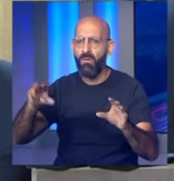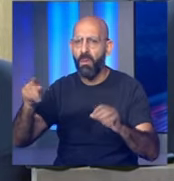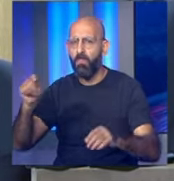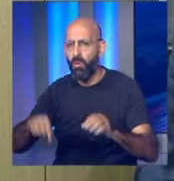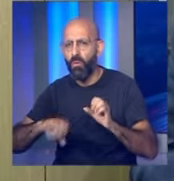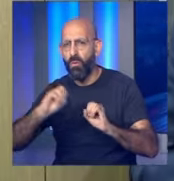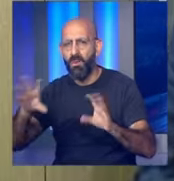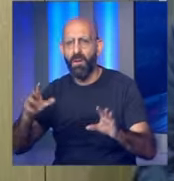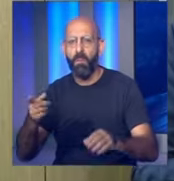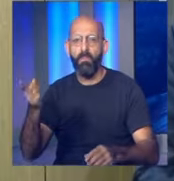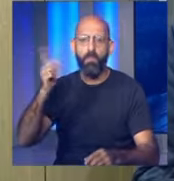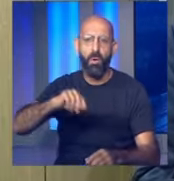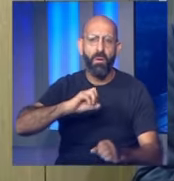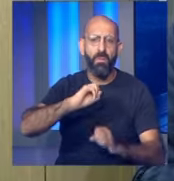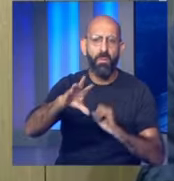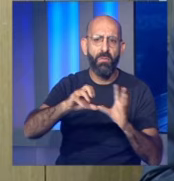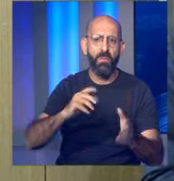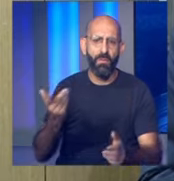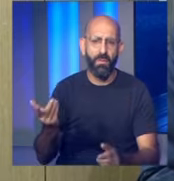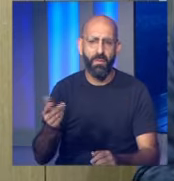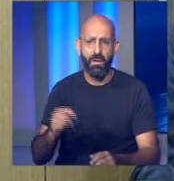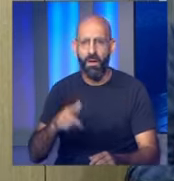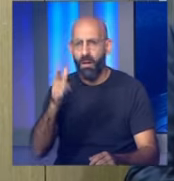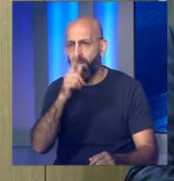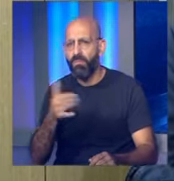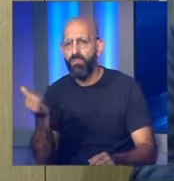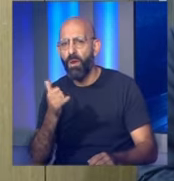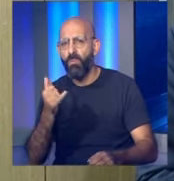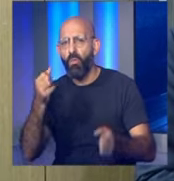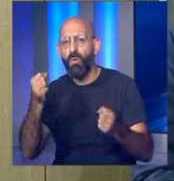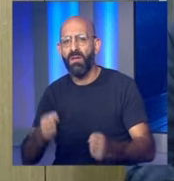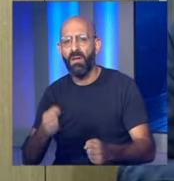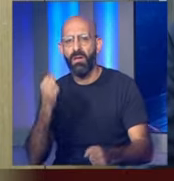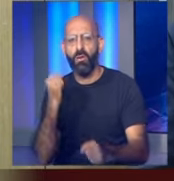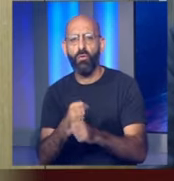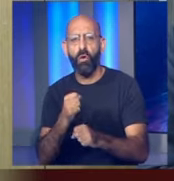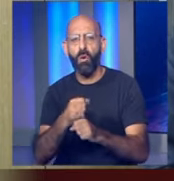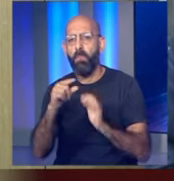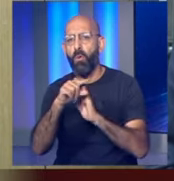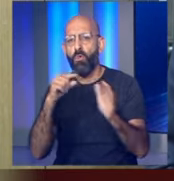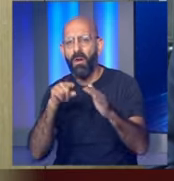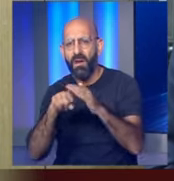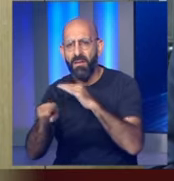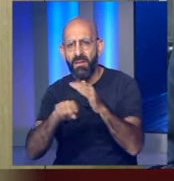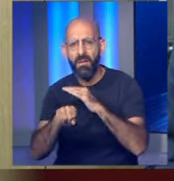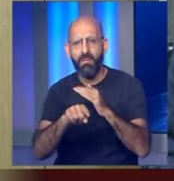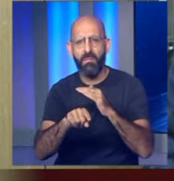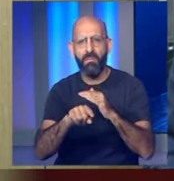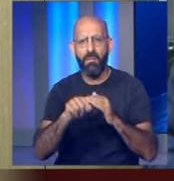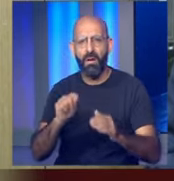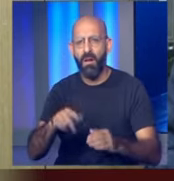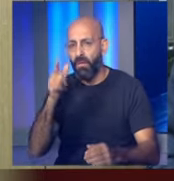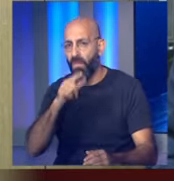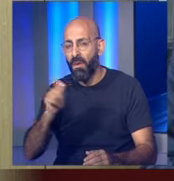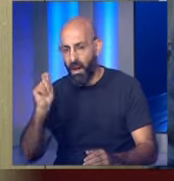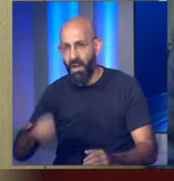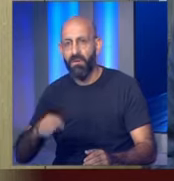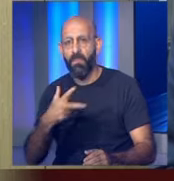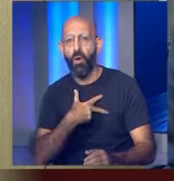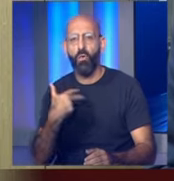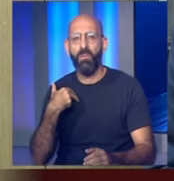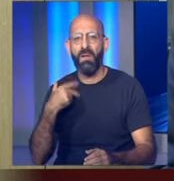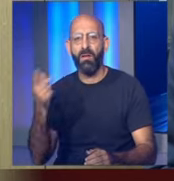تتوزع. المطلوب اليوم قبل بكرة تنقدر نترجم هالشبكة الوطنية حول موضوع النازحين،